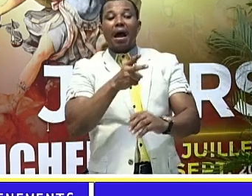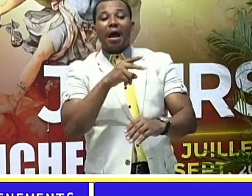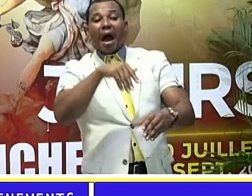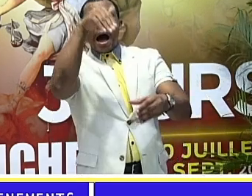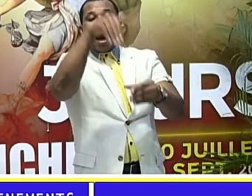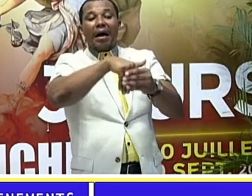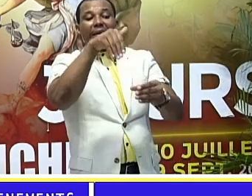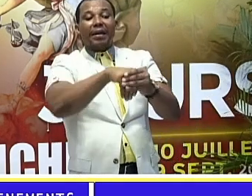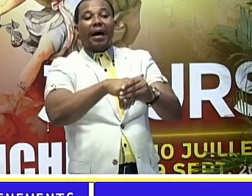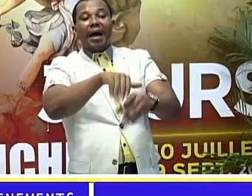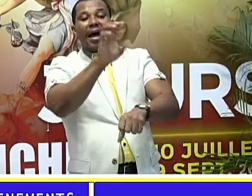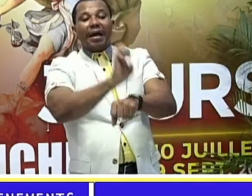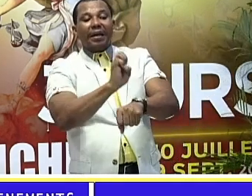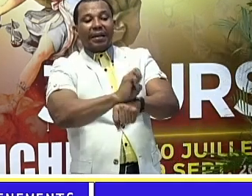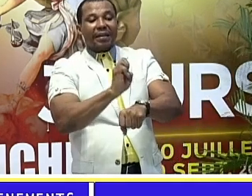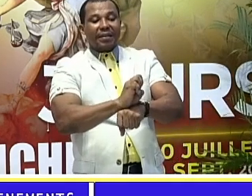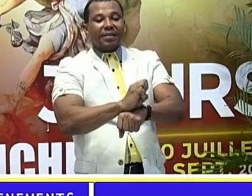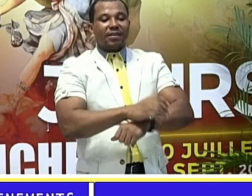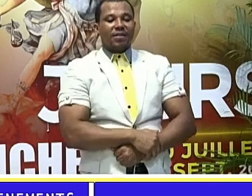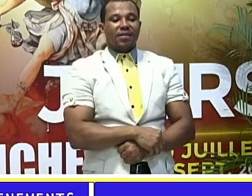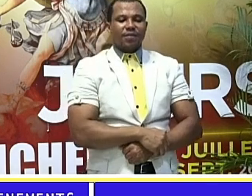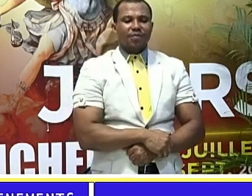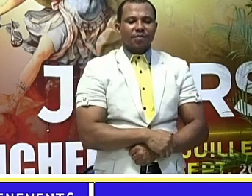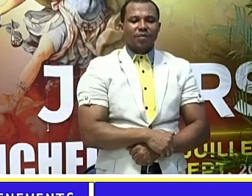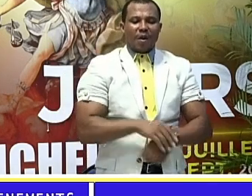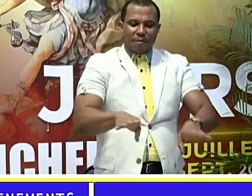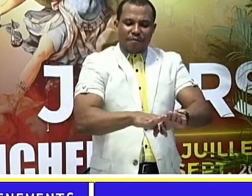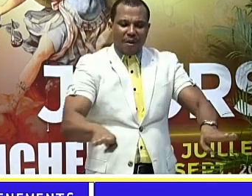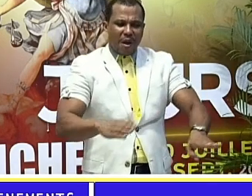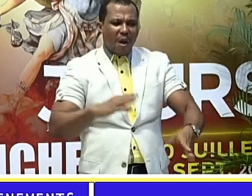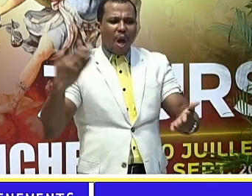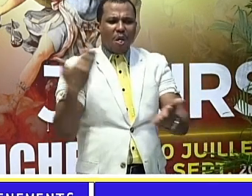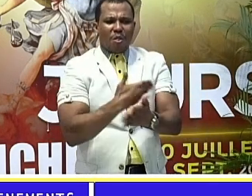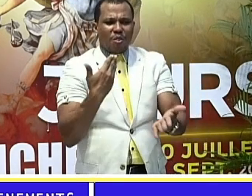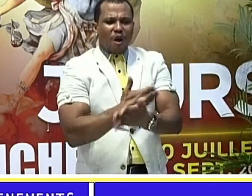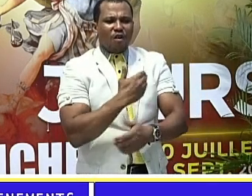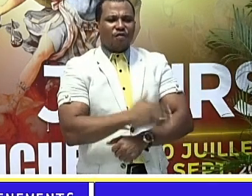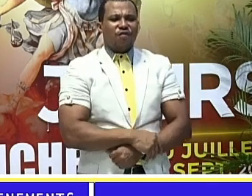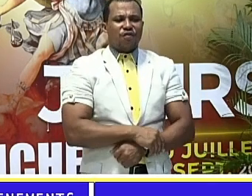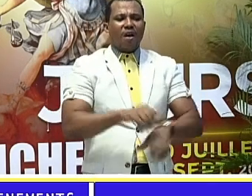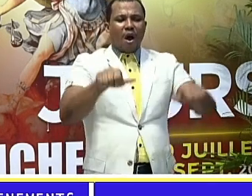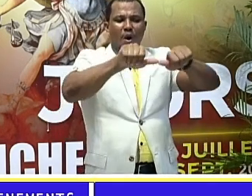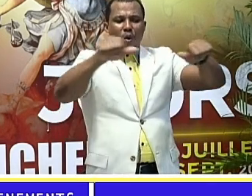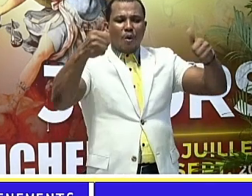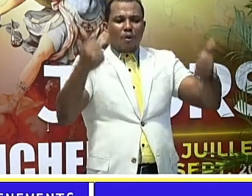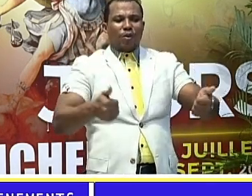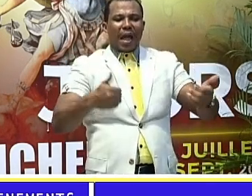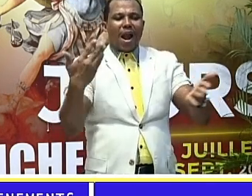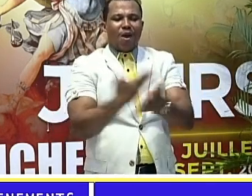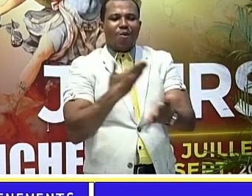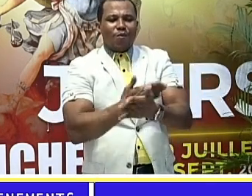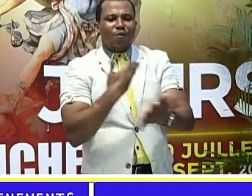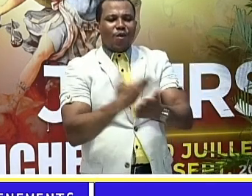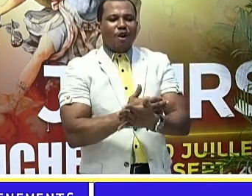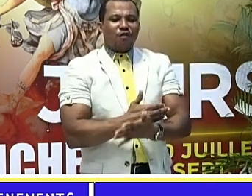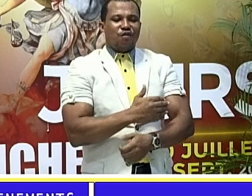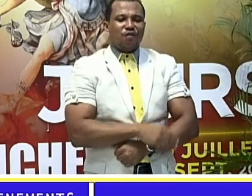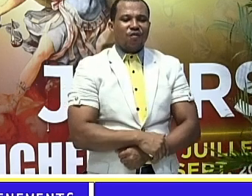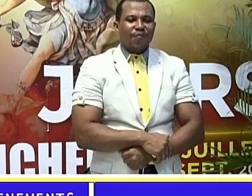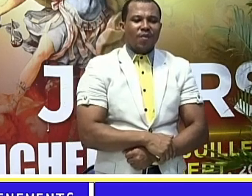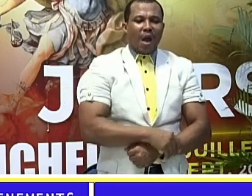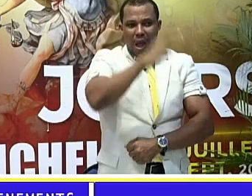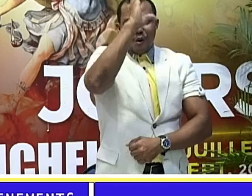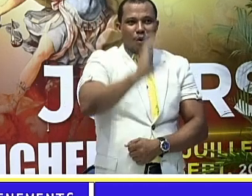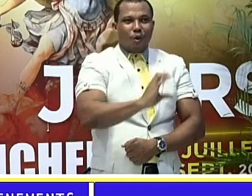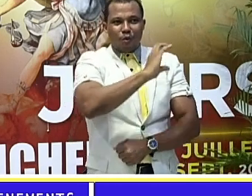neuf, céramique neuf, l'hôtel neuf, tout bagaille net. Saint-Michel content. Ouais, côté Saint-Michel, il y a là la